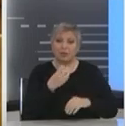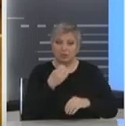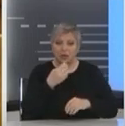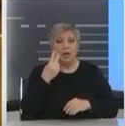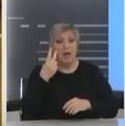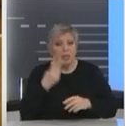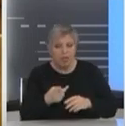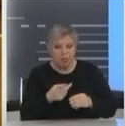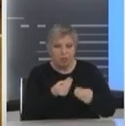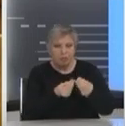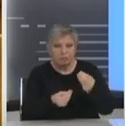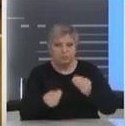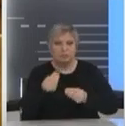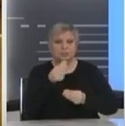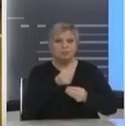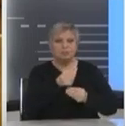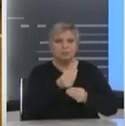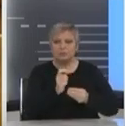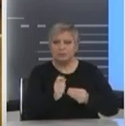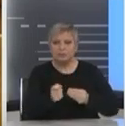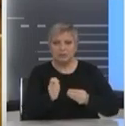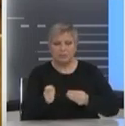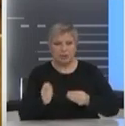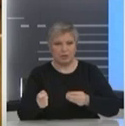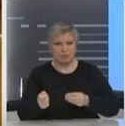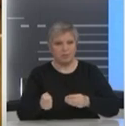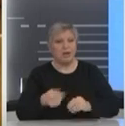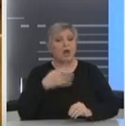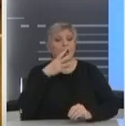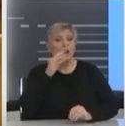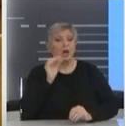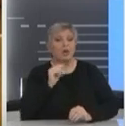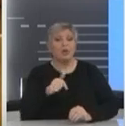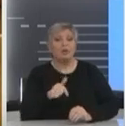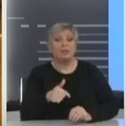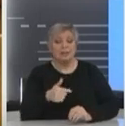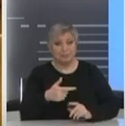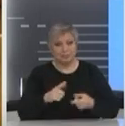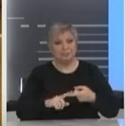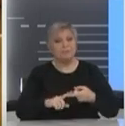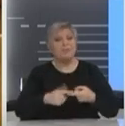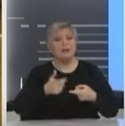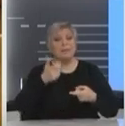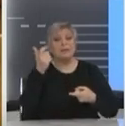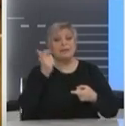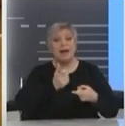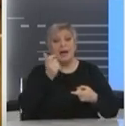λαμβάνουν, με ενίσχυση ουσιαστική των επιδομάτων του πρώτου και του δεύτερου